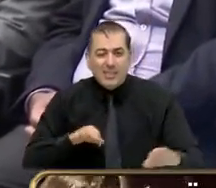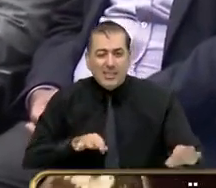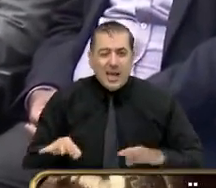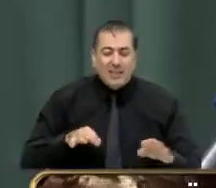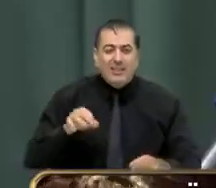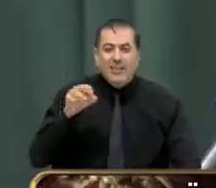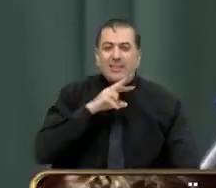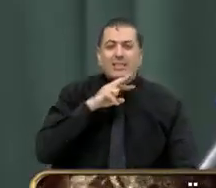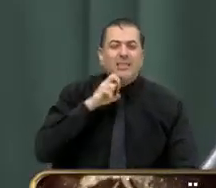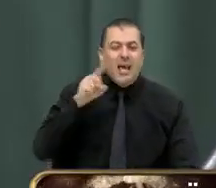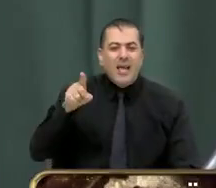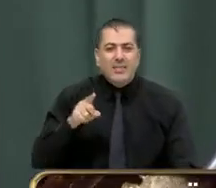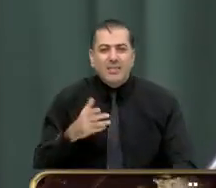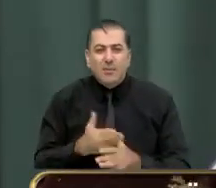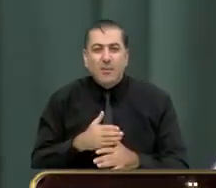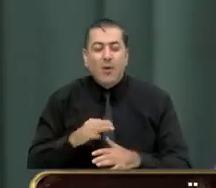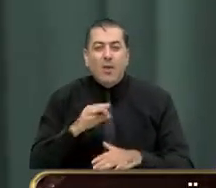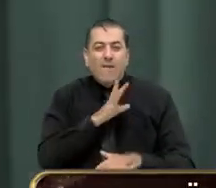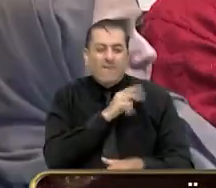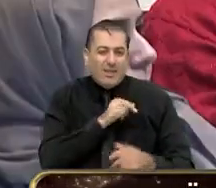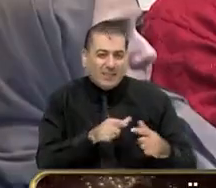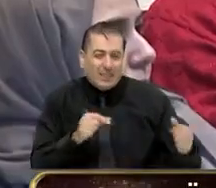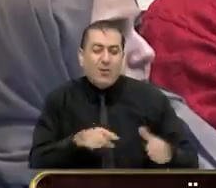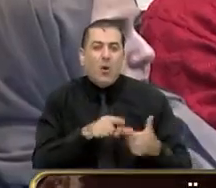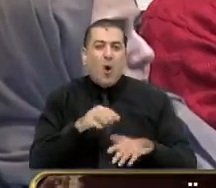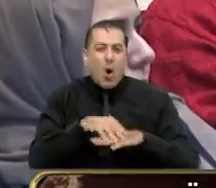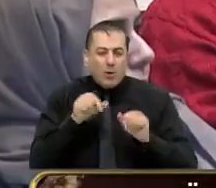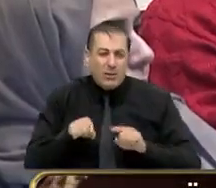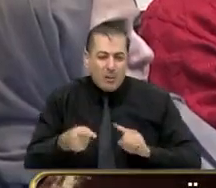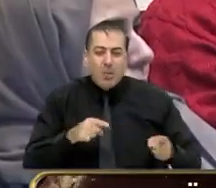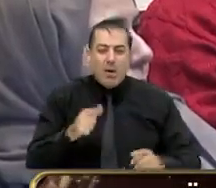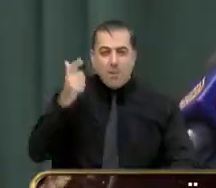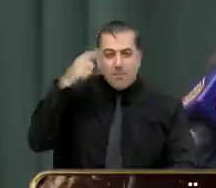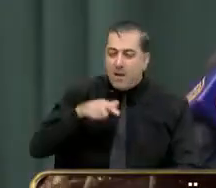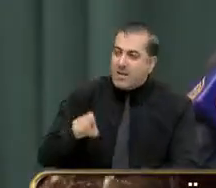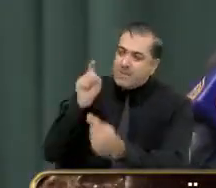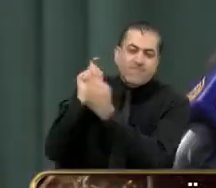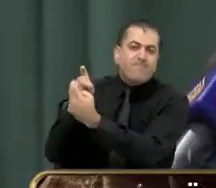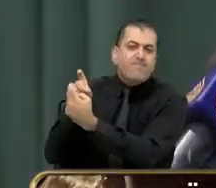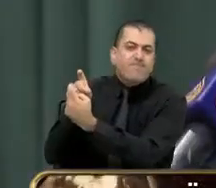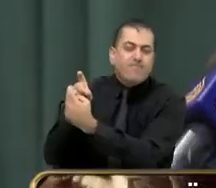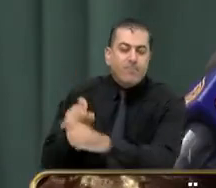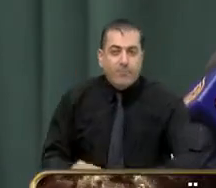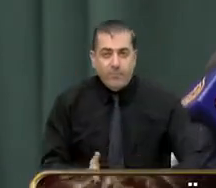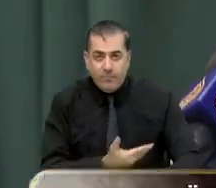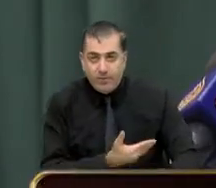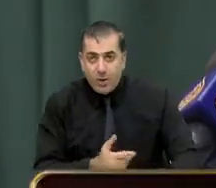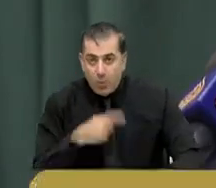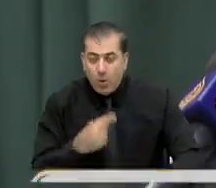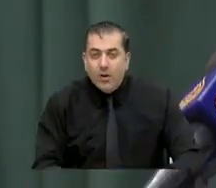محاولة المساس بقدسية فلسطين ومقدساتها الطاهرة. سيبقى وطننا